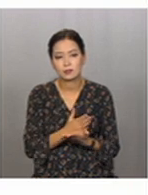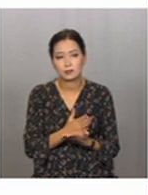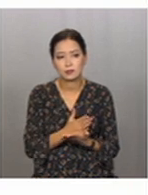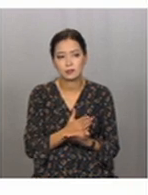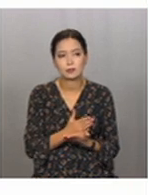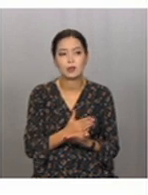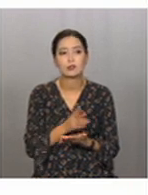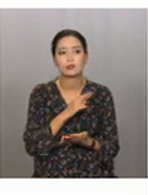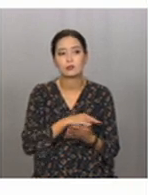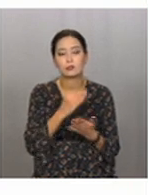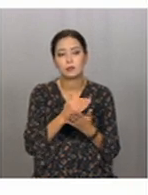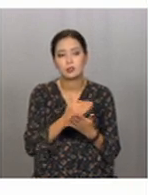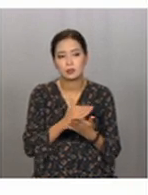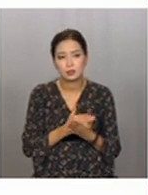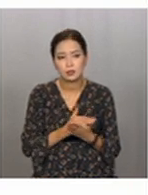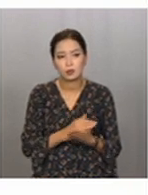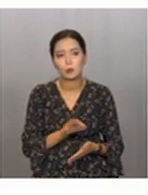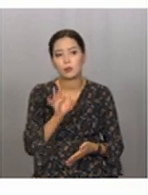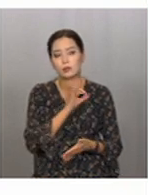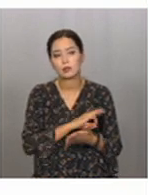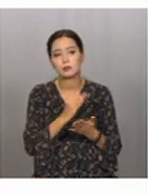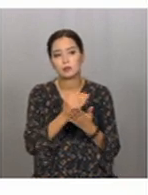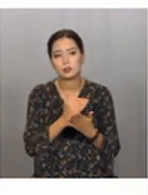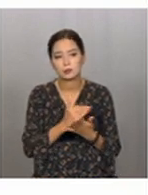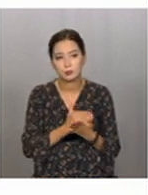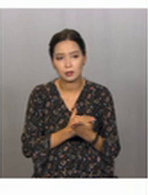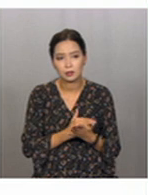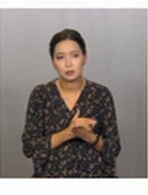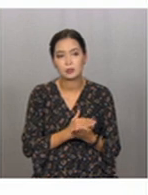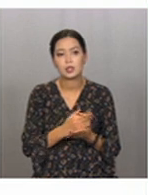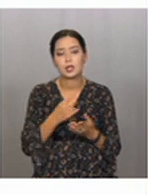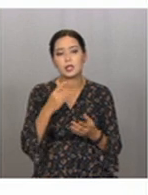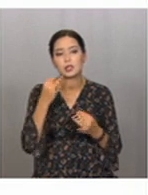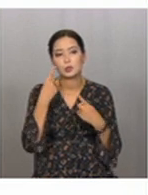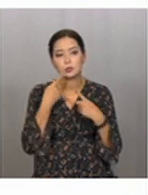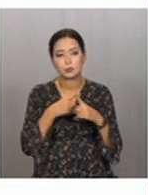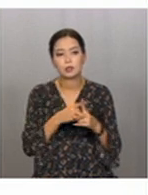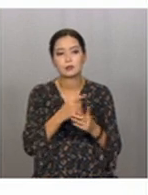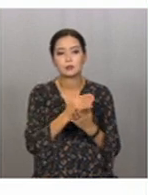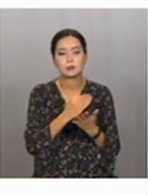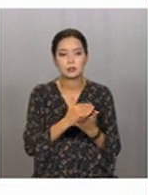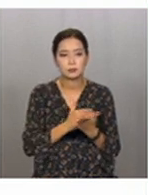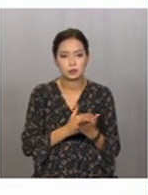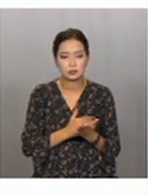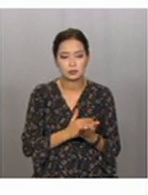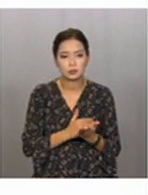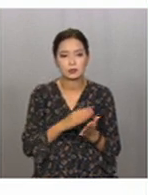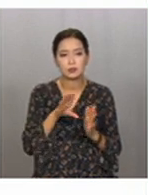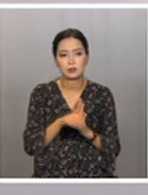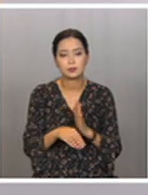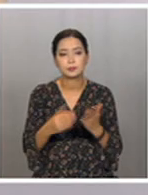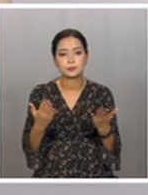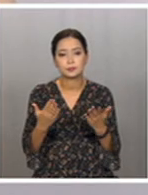Жүйелік бағдарламалық жасақтама, қолданбалы бағдарламалық жасақтама және инструменталдық бағдарламалық